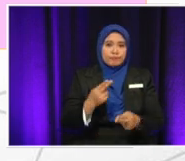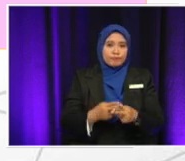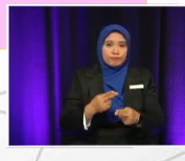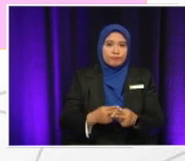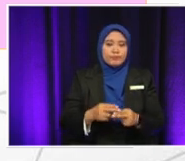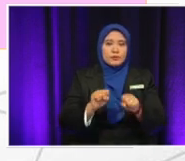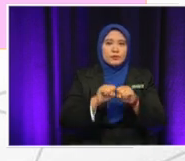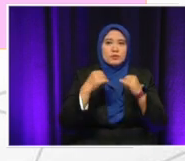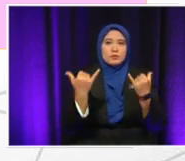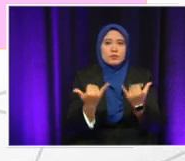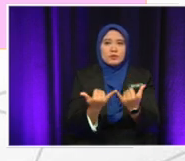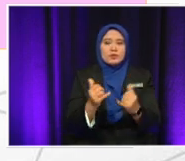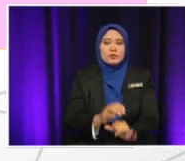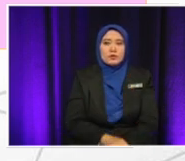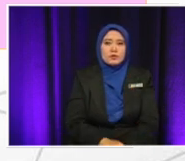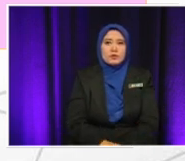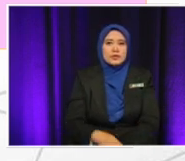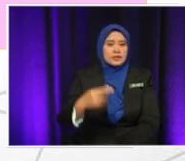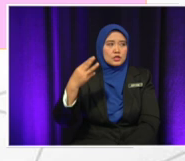jenis penghematan